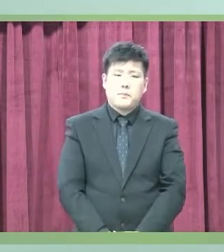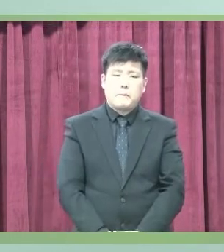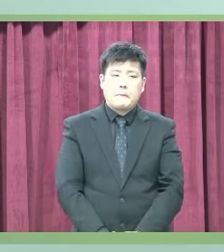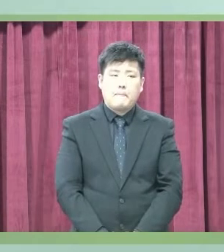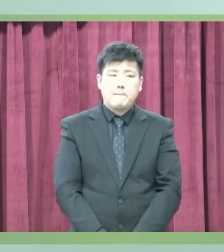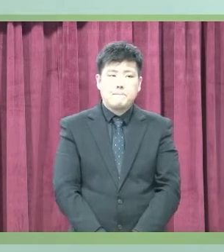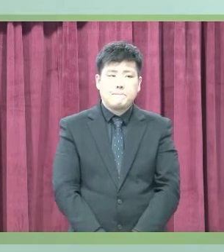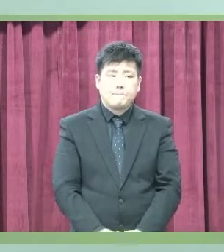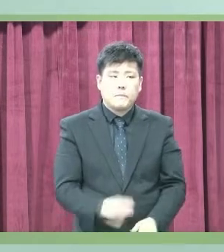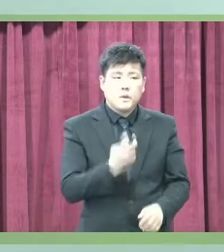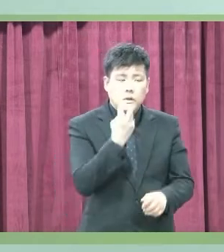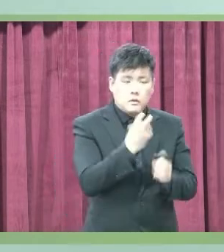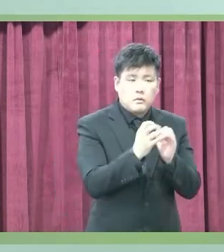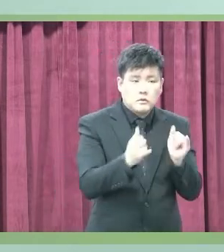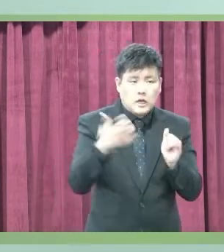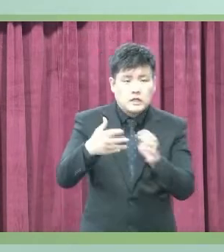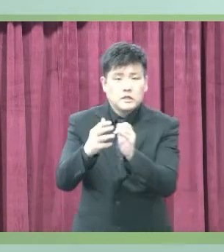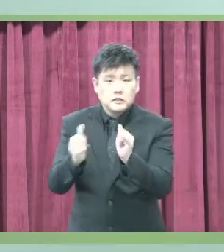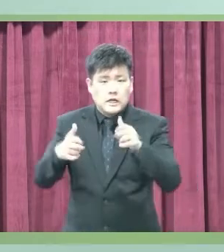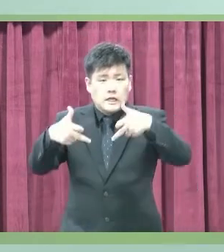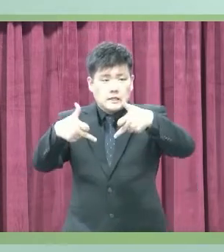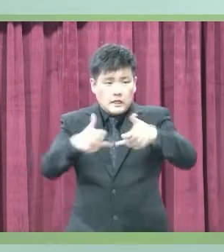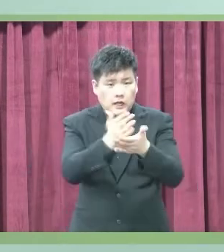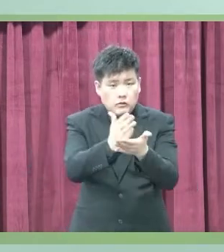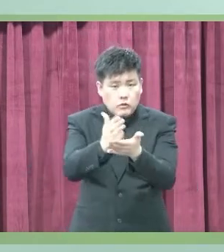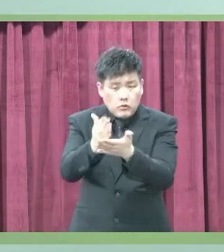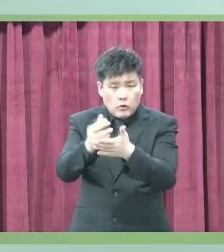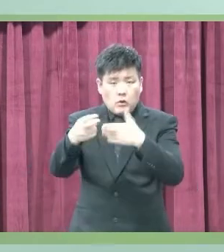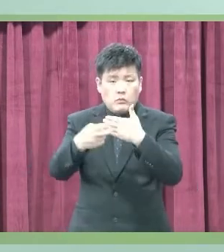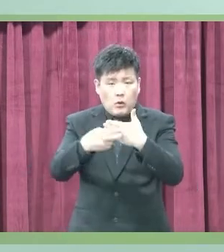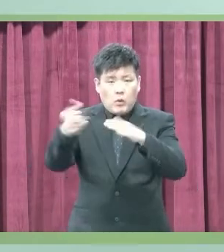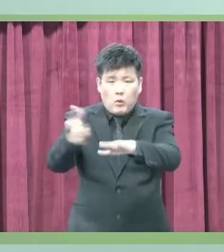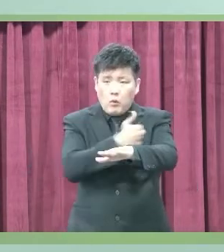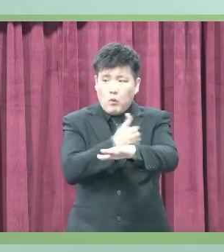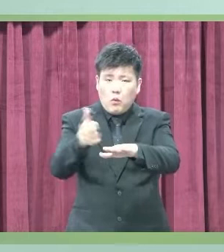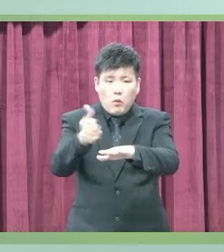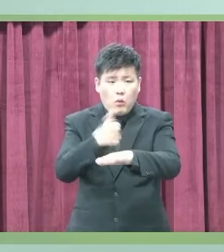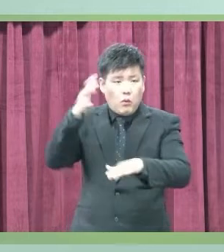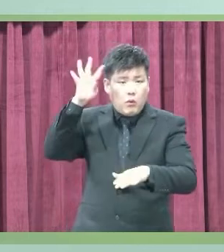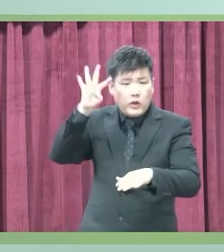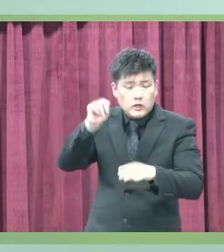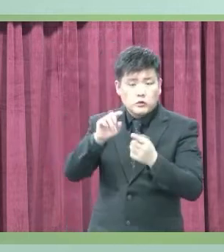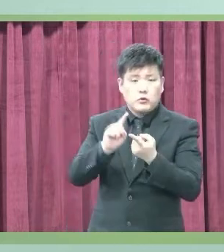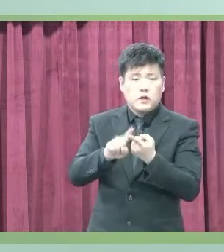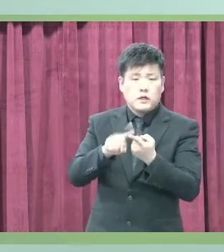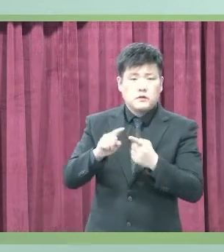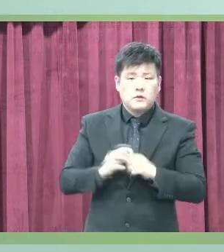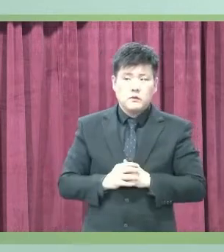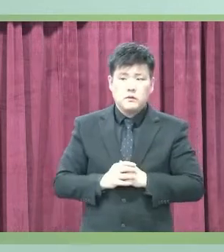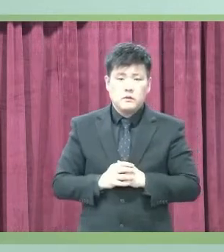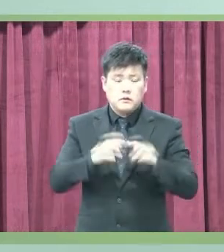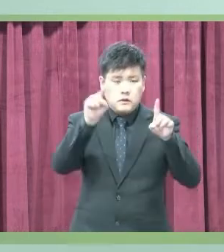검진 수검자 및 미수검자의 장애 유형별 1인당 연평균 외래일수를 살펴보겠습니다. 검진 미수검자의